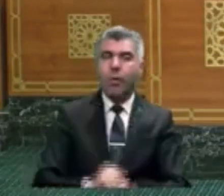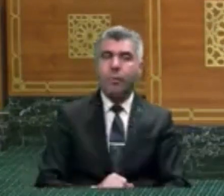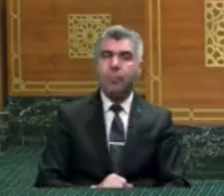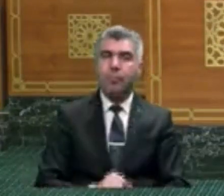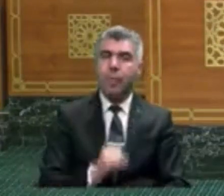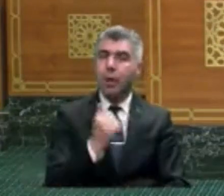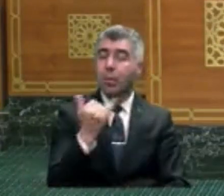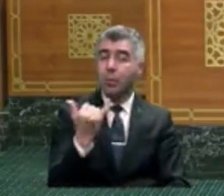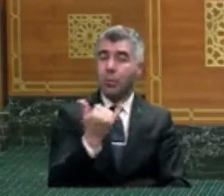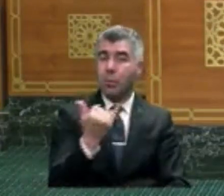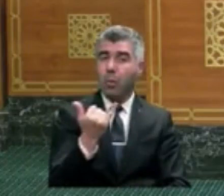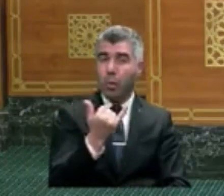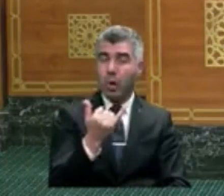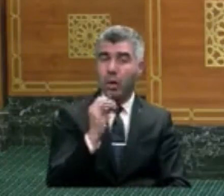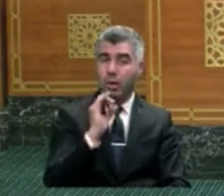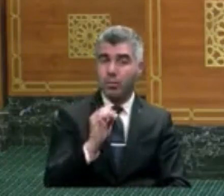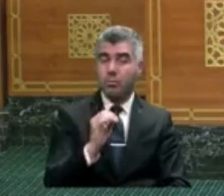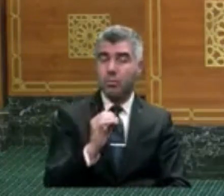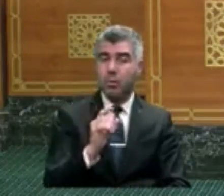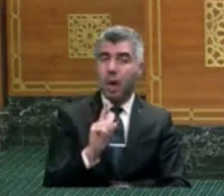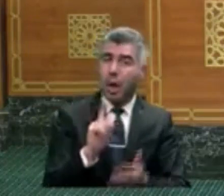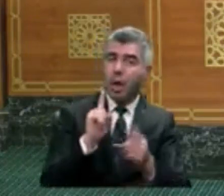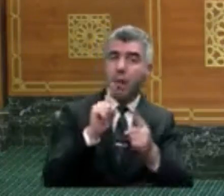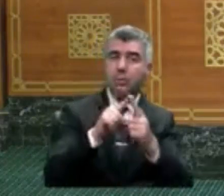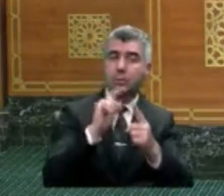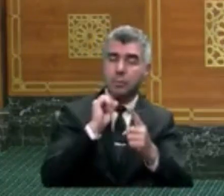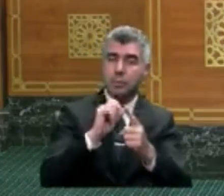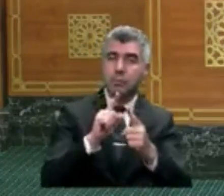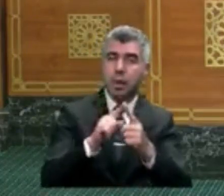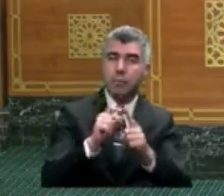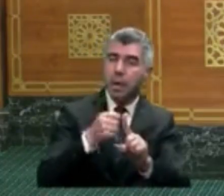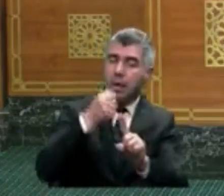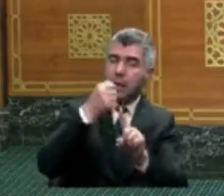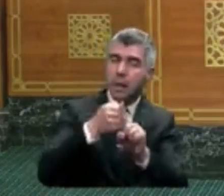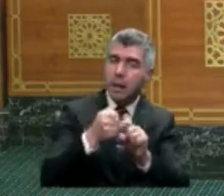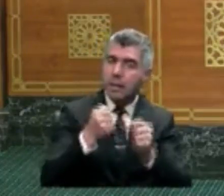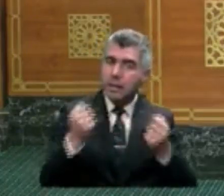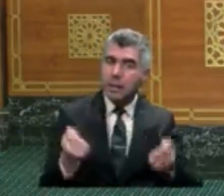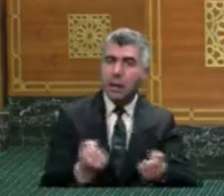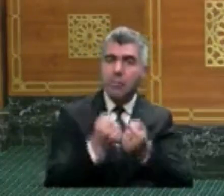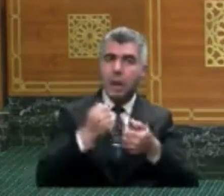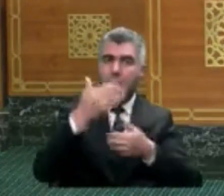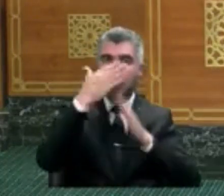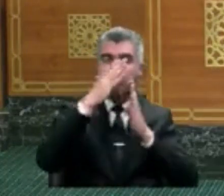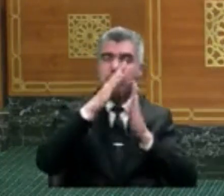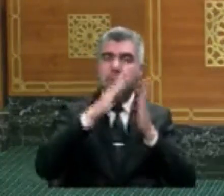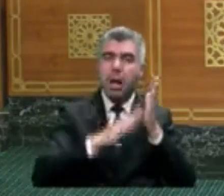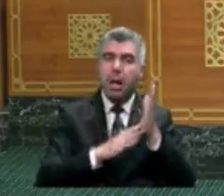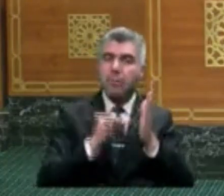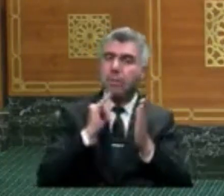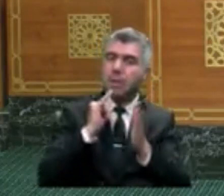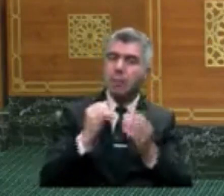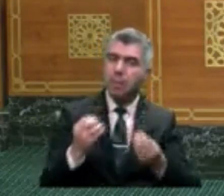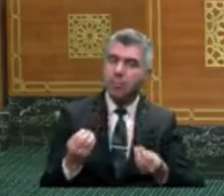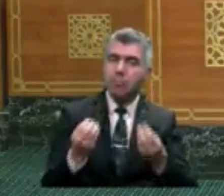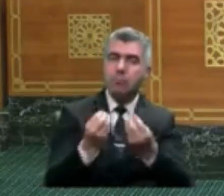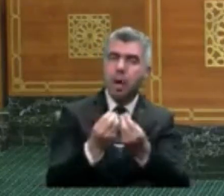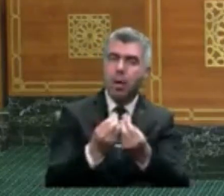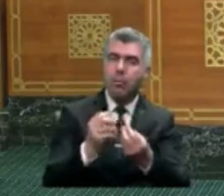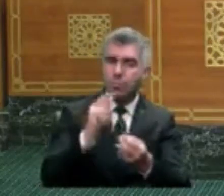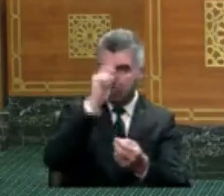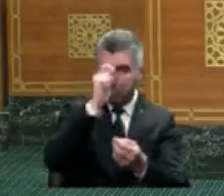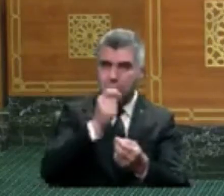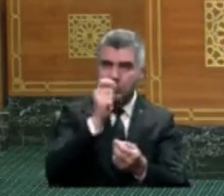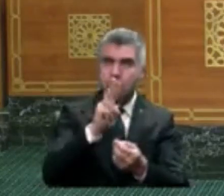احد باعتبار احد المرتكزات الاساسيه للمسار التنموي لبلادنا تحت القياده الرشيده لصاحب الجلاله الملك